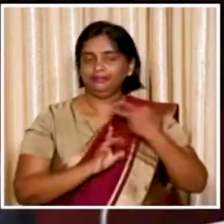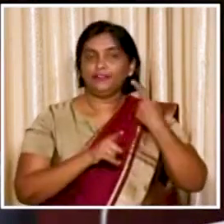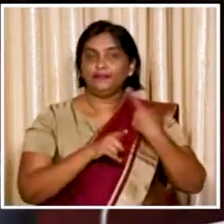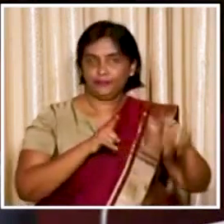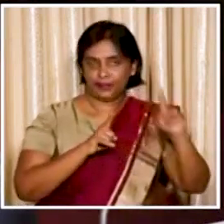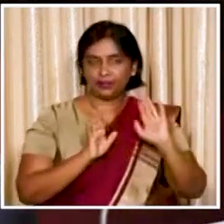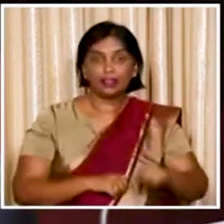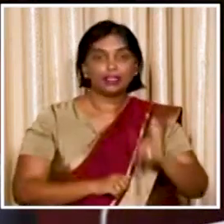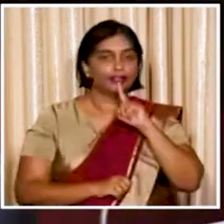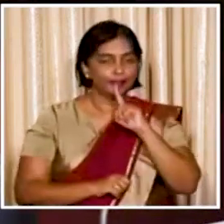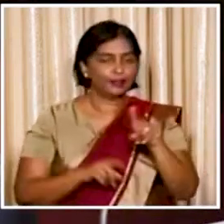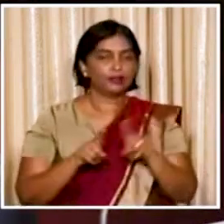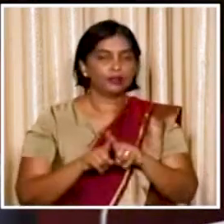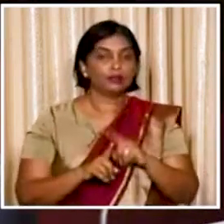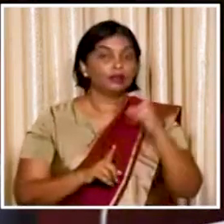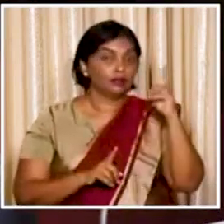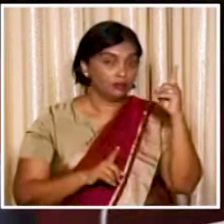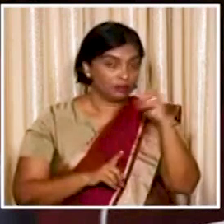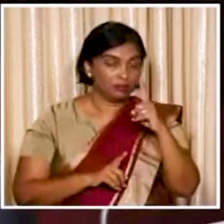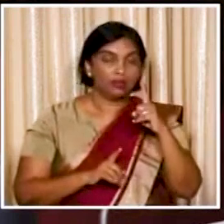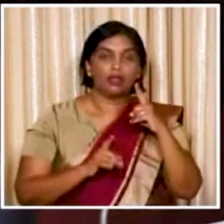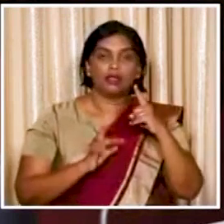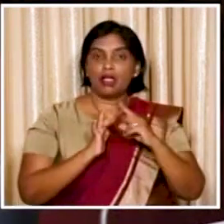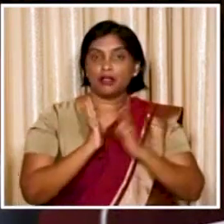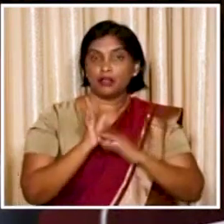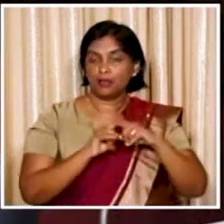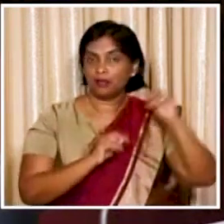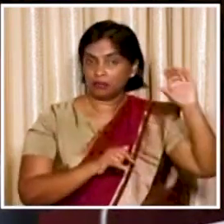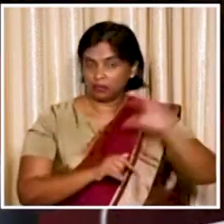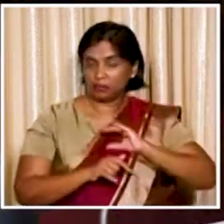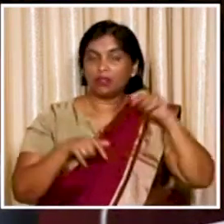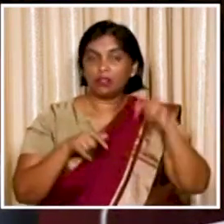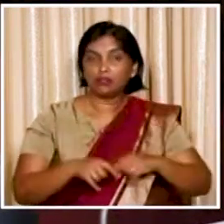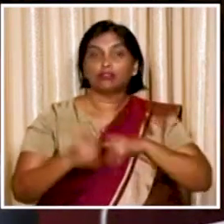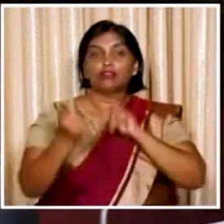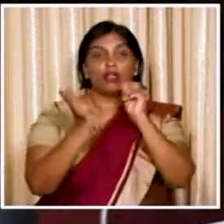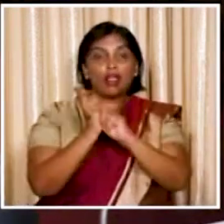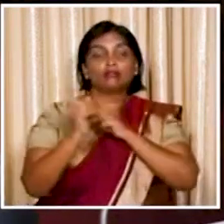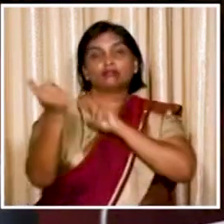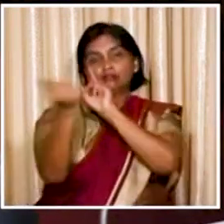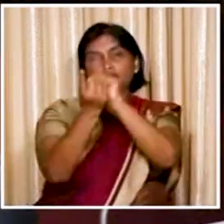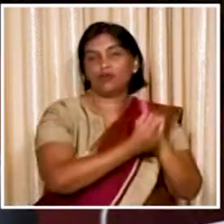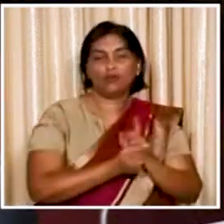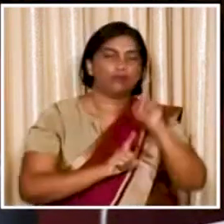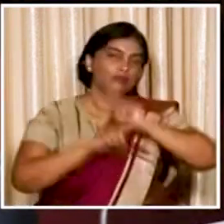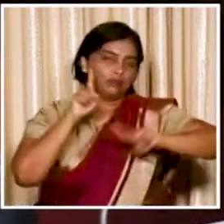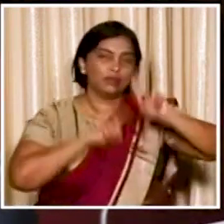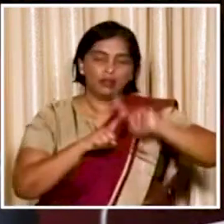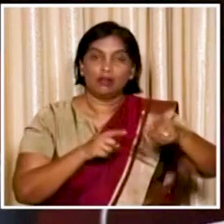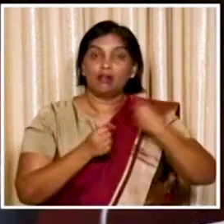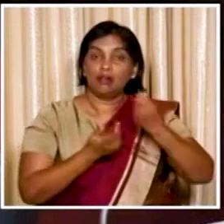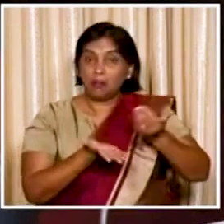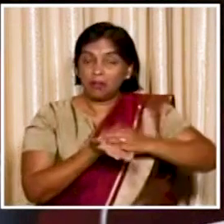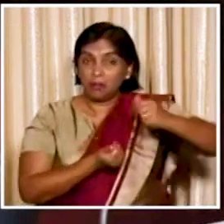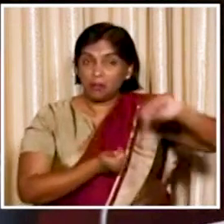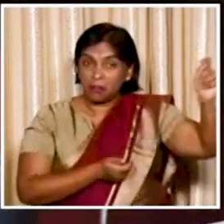දැන් කිව්වා වගේ පළවෙනි එක සම්පූර්ණ කරලා දැන් හැමෝ එක්කම සාකච්ඡා කරන්න වෙලා තිනවා ඒ ගත්ත